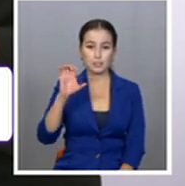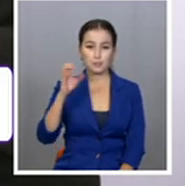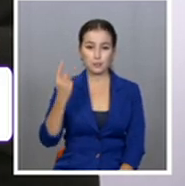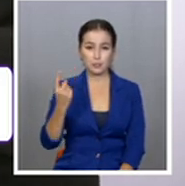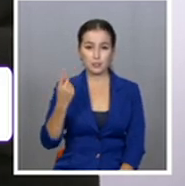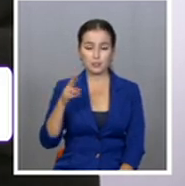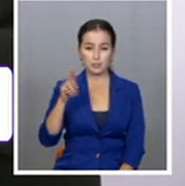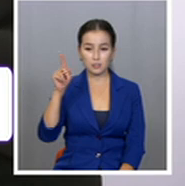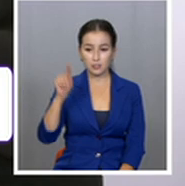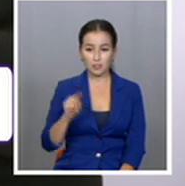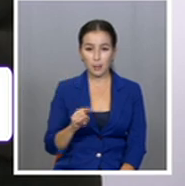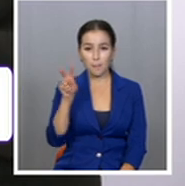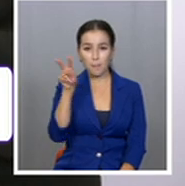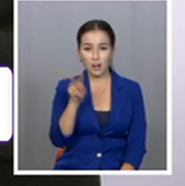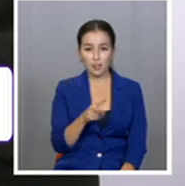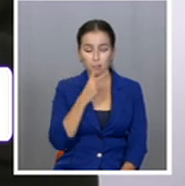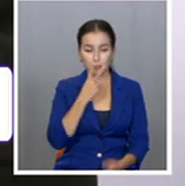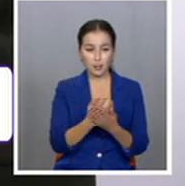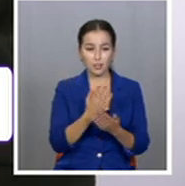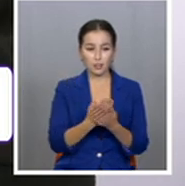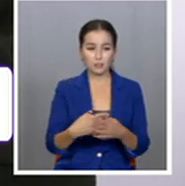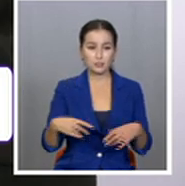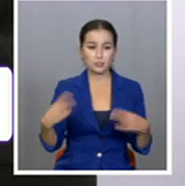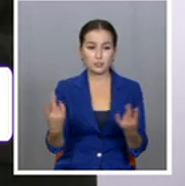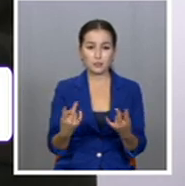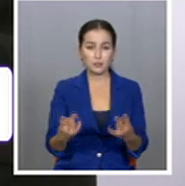жазықтығына параллель болатын дәлелдеуіміз керек.